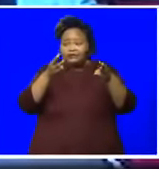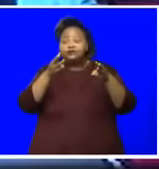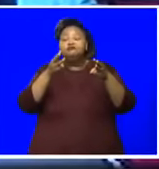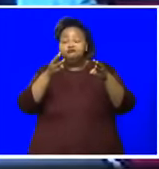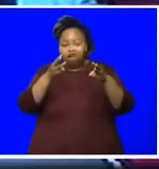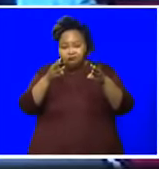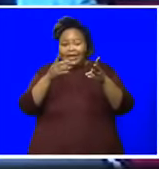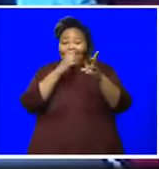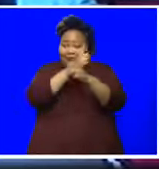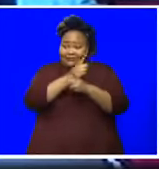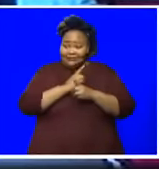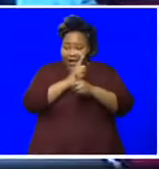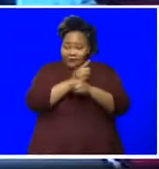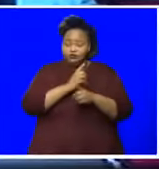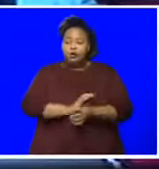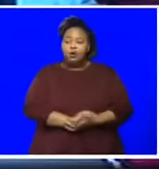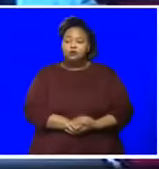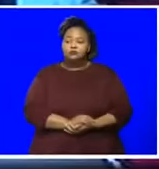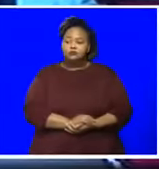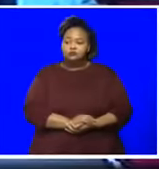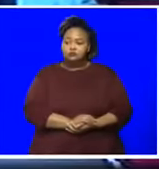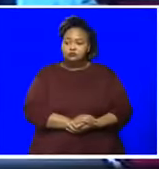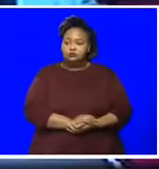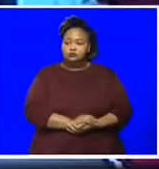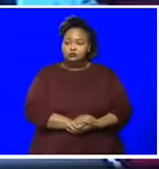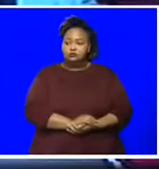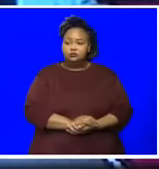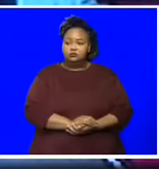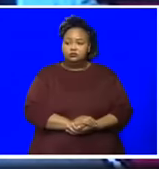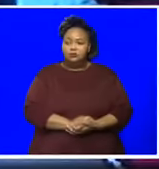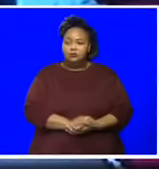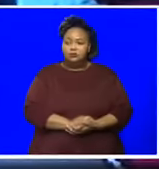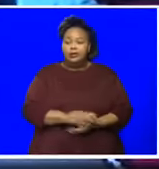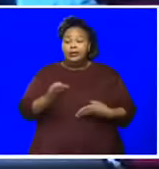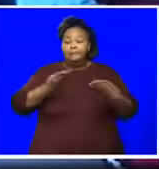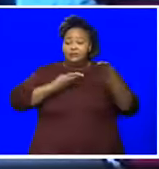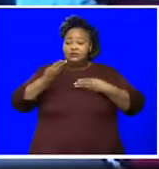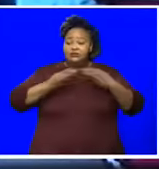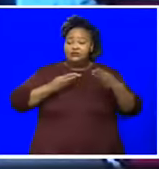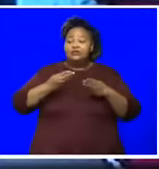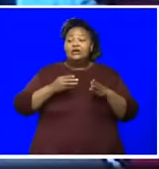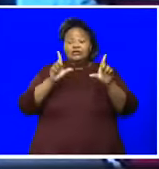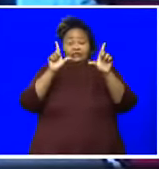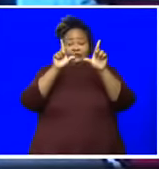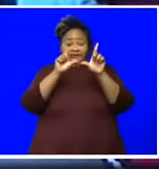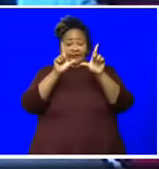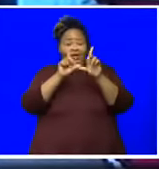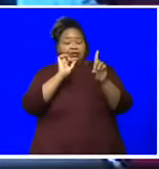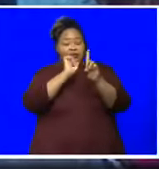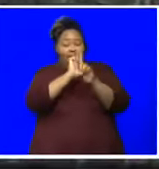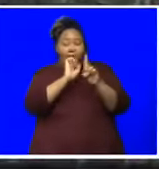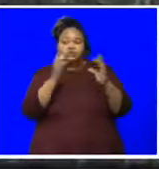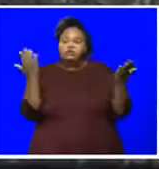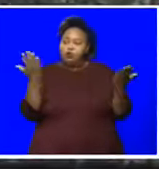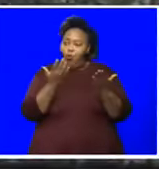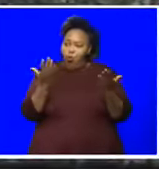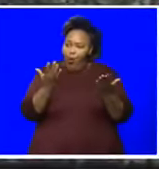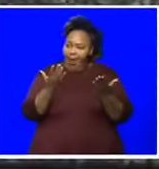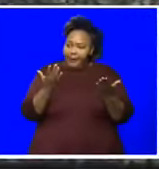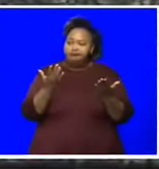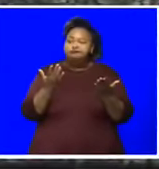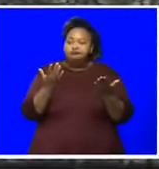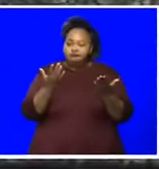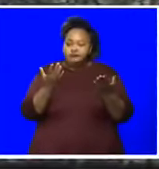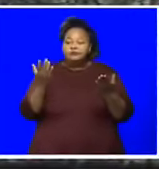inkampani nathi birth certificate yayo is a comments. Ne death certificate